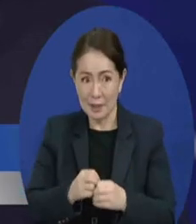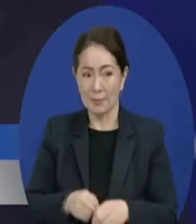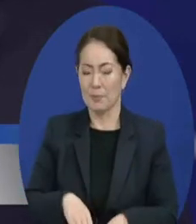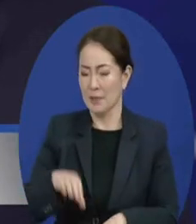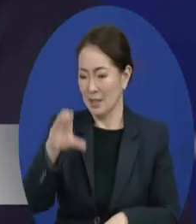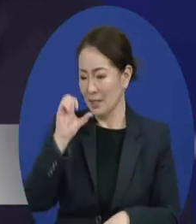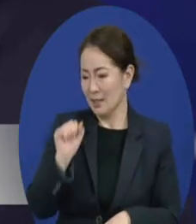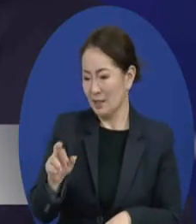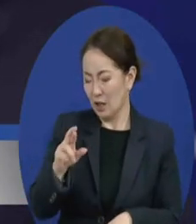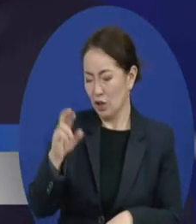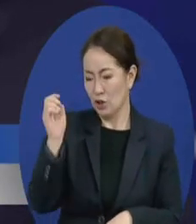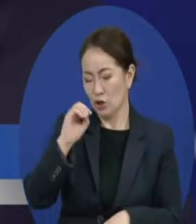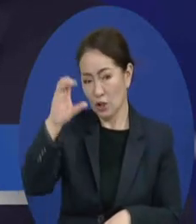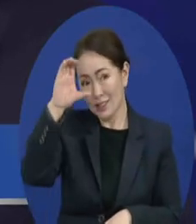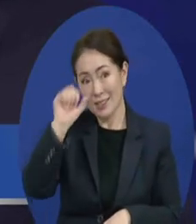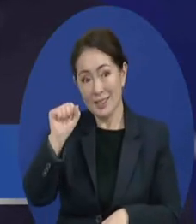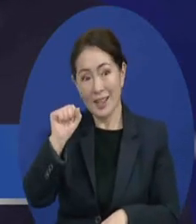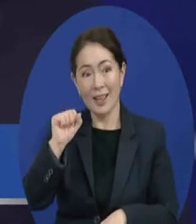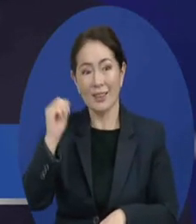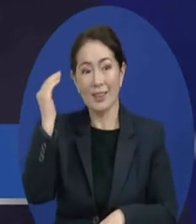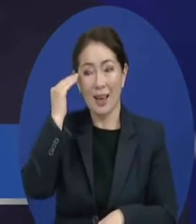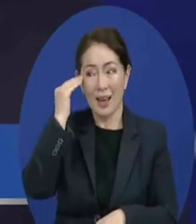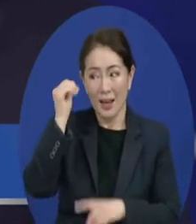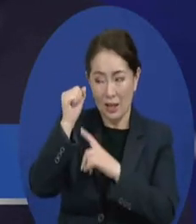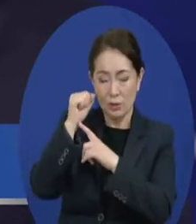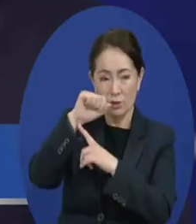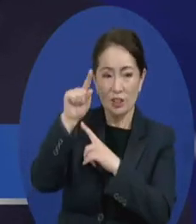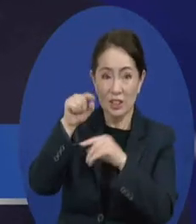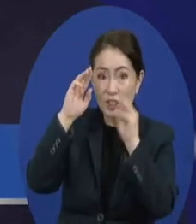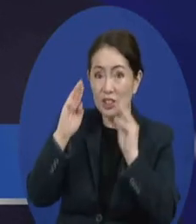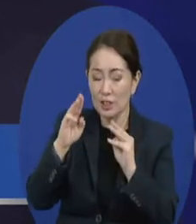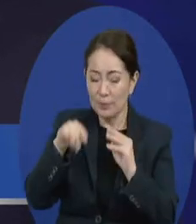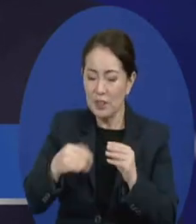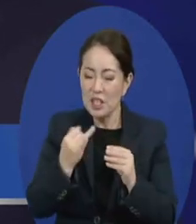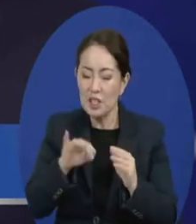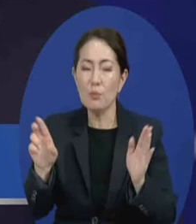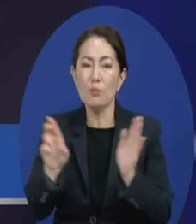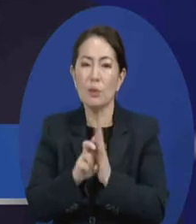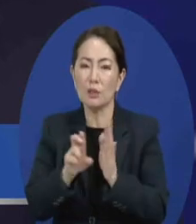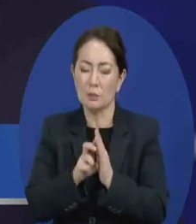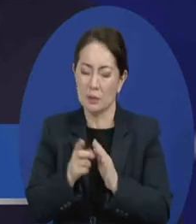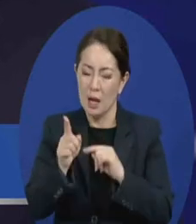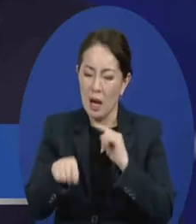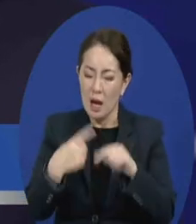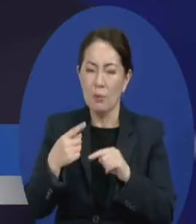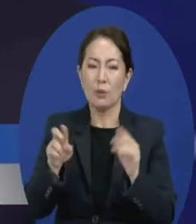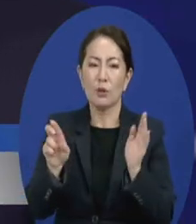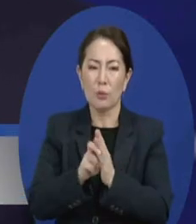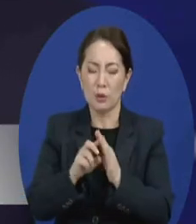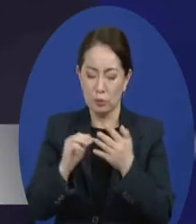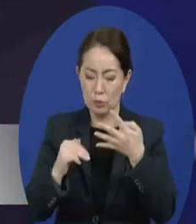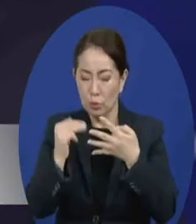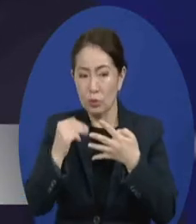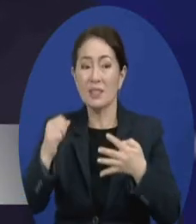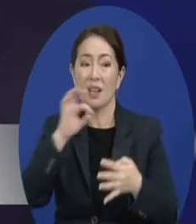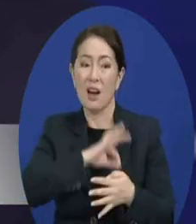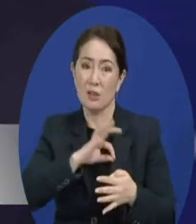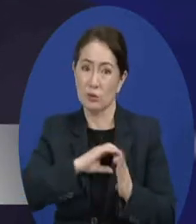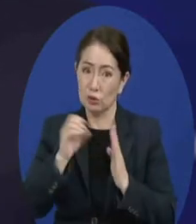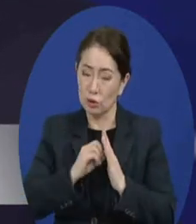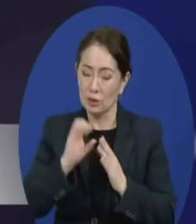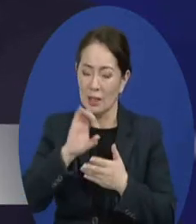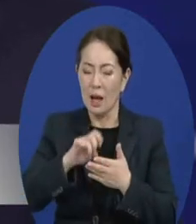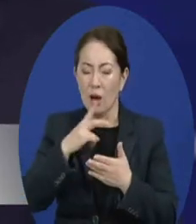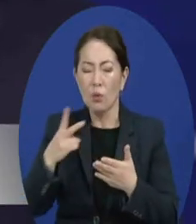ерөнхий сайдын хэлсэн нийслэлд тулгамдаад байгаа энэ асуудлуудыг шийдэхэд яг энэ боломжийг бид одоо хамгийн боломжит төвчөнд хүртэл ашиглах хэрэгтэй. Санхүүгийн